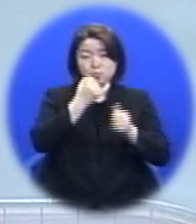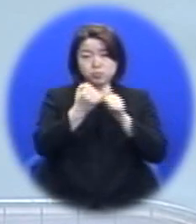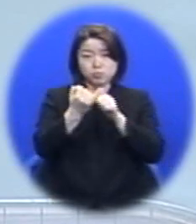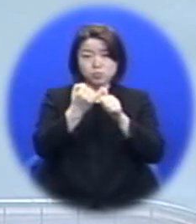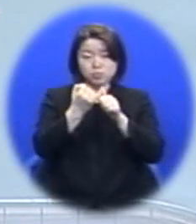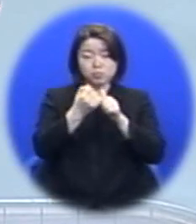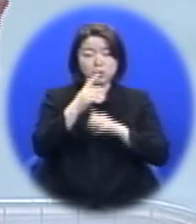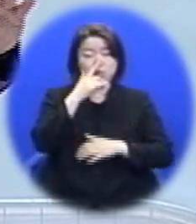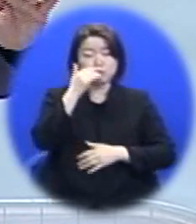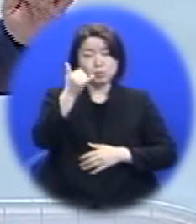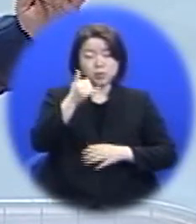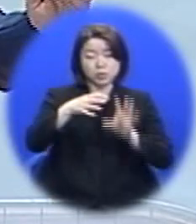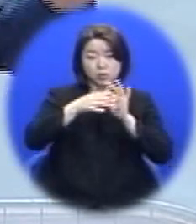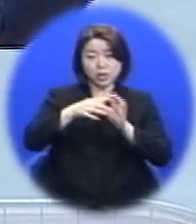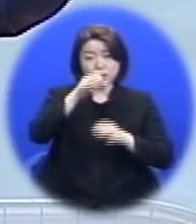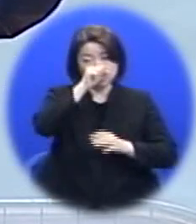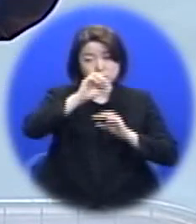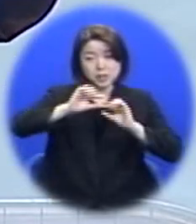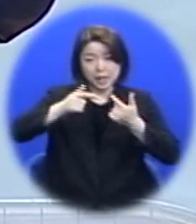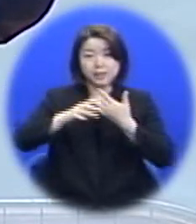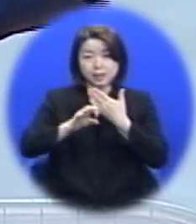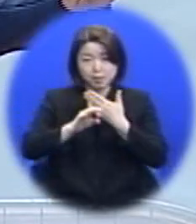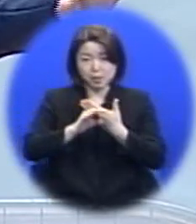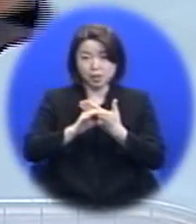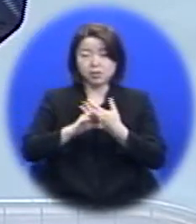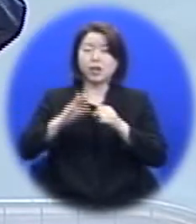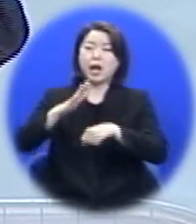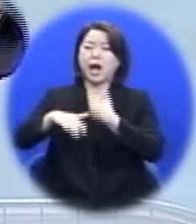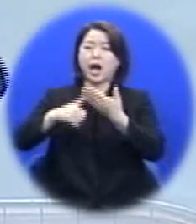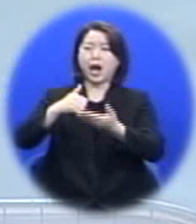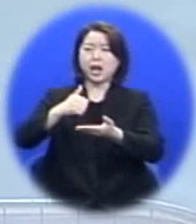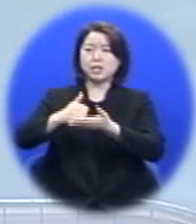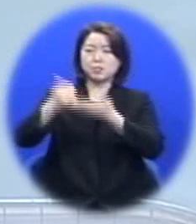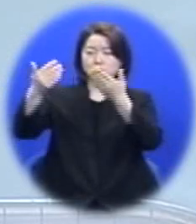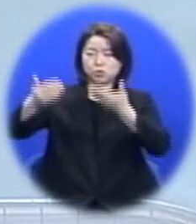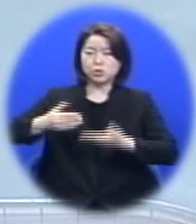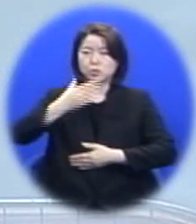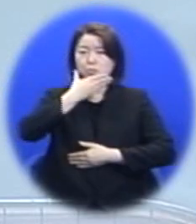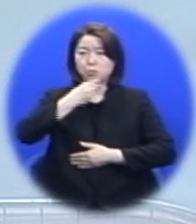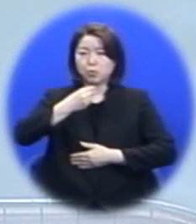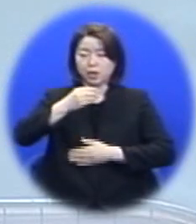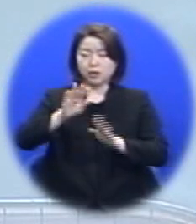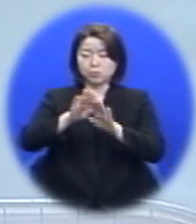거는 여러분 하나님이 주시는 복의 문이 닫혔다는 뜻입니다.